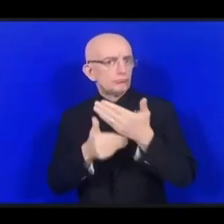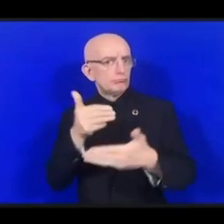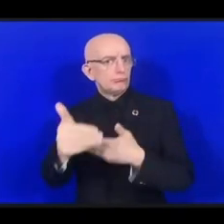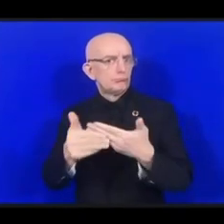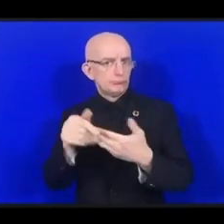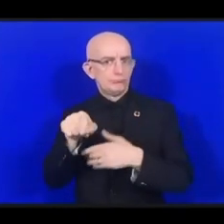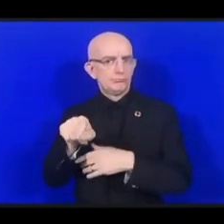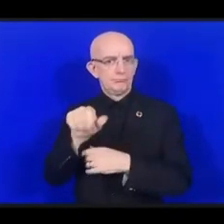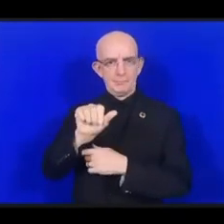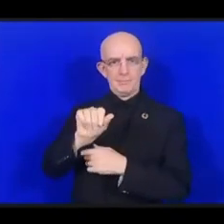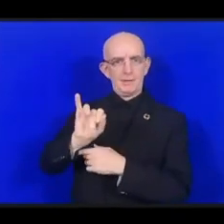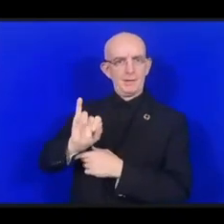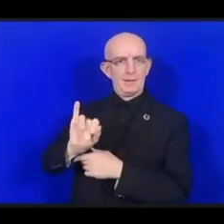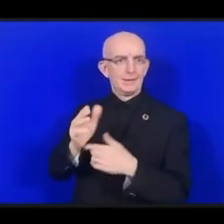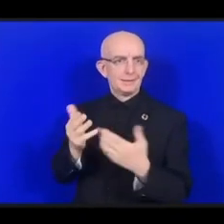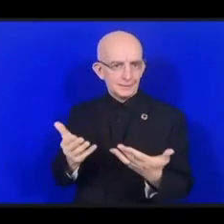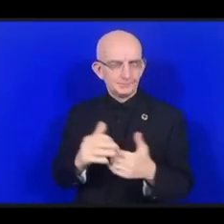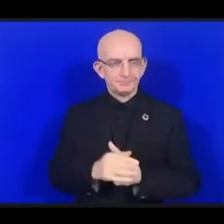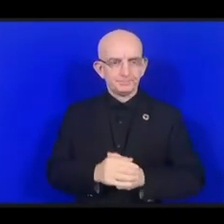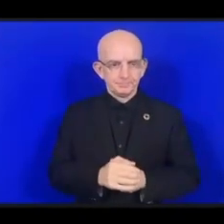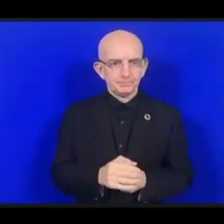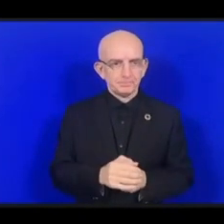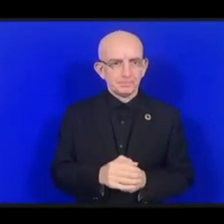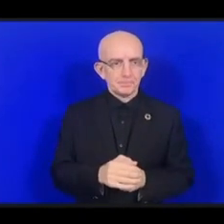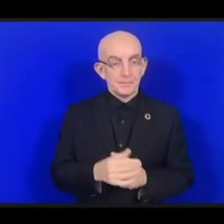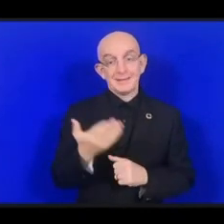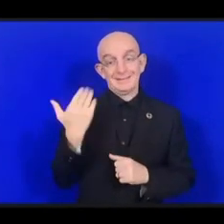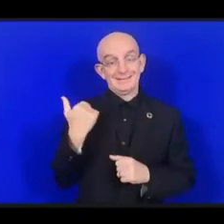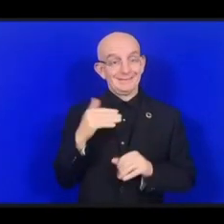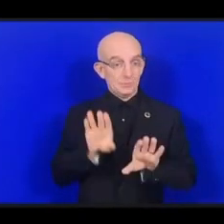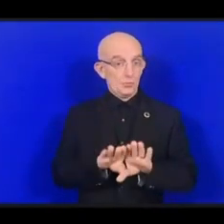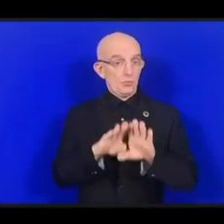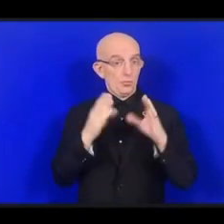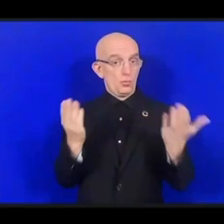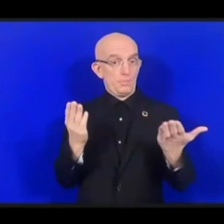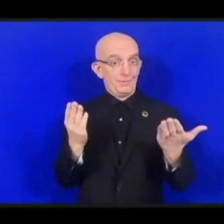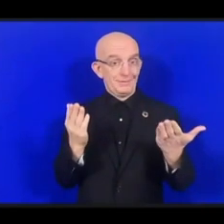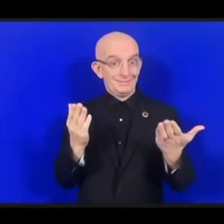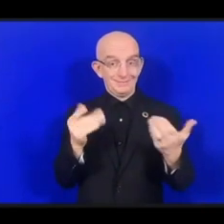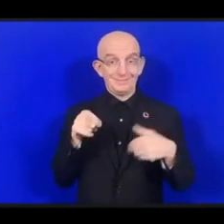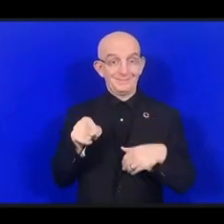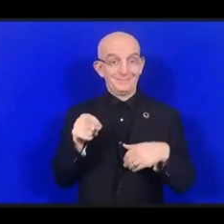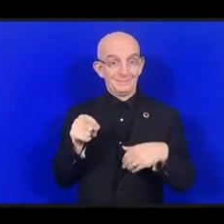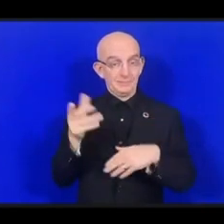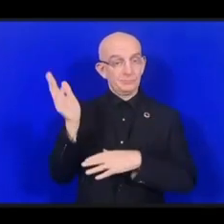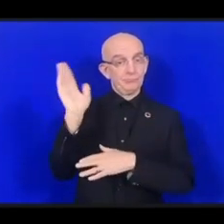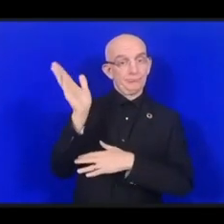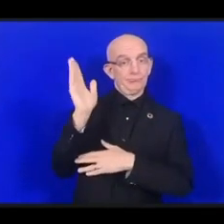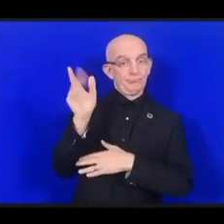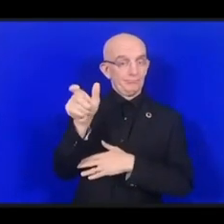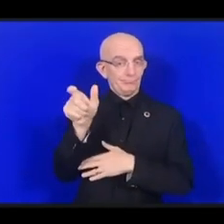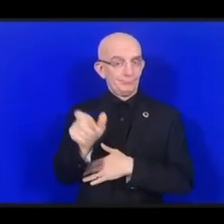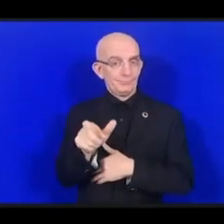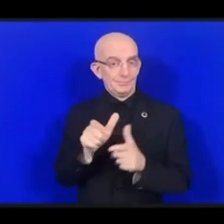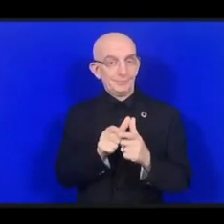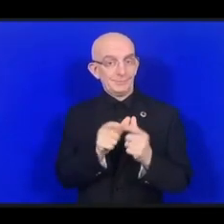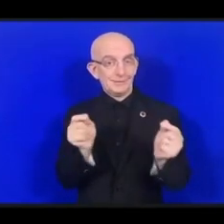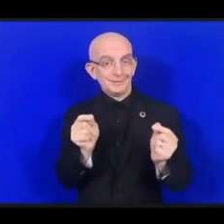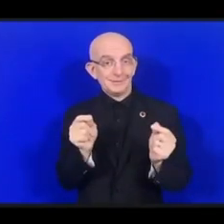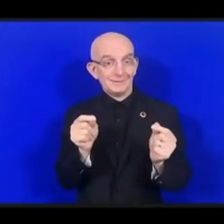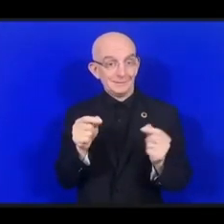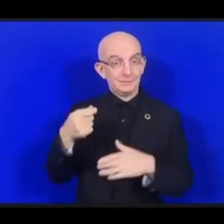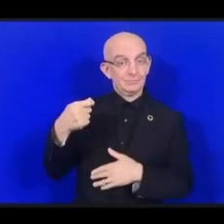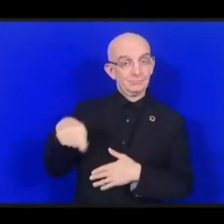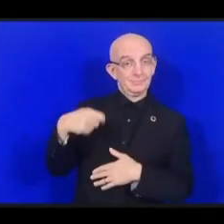الكلمه الافتتاحيه لمعالي السيد رئيس وزراء اليابان فانه قد شدد